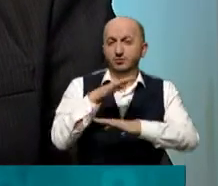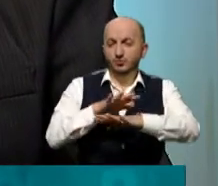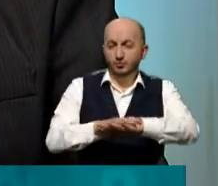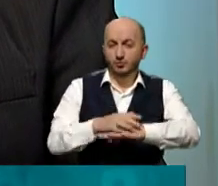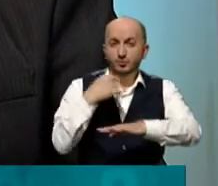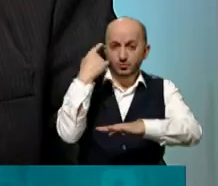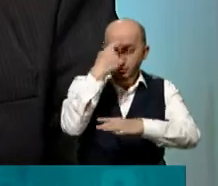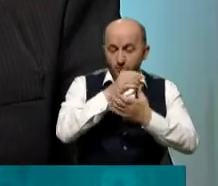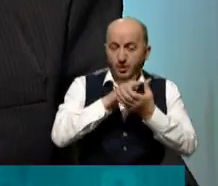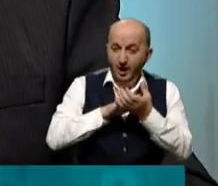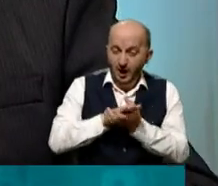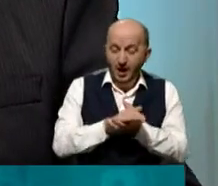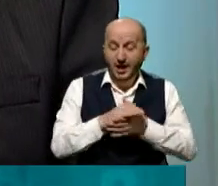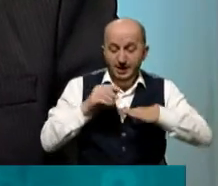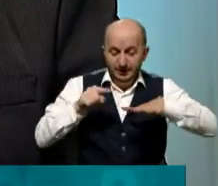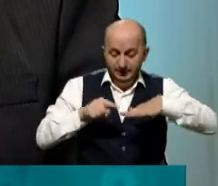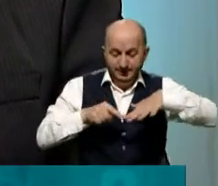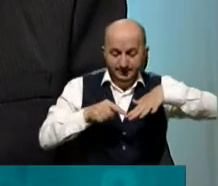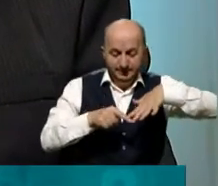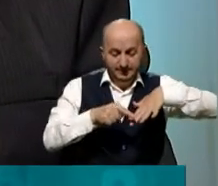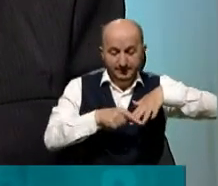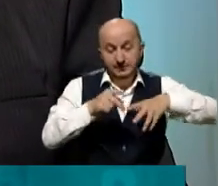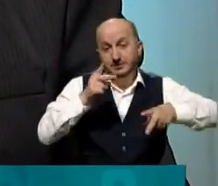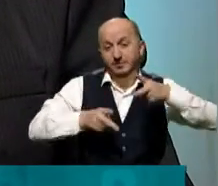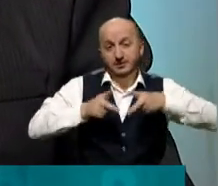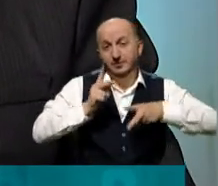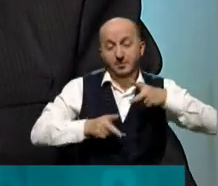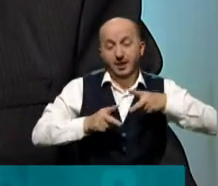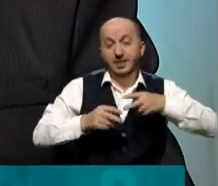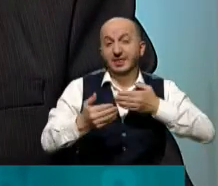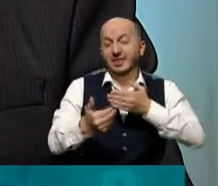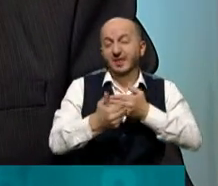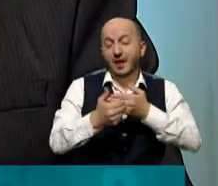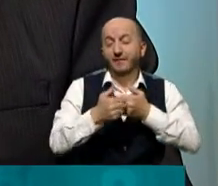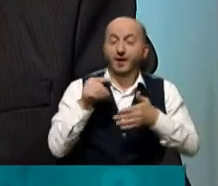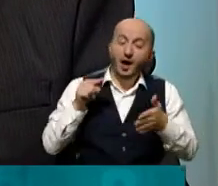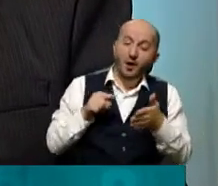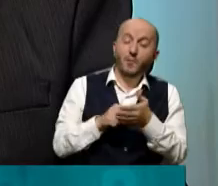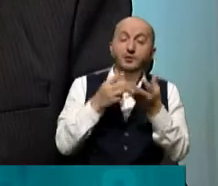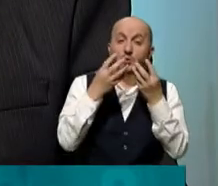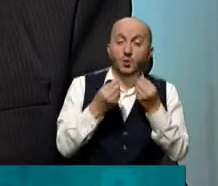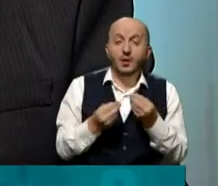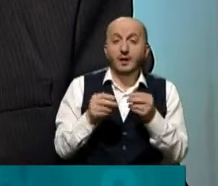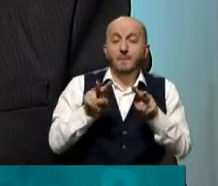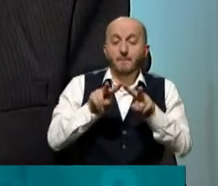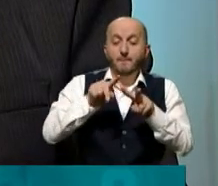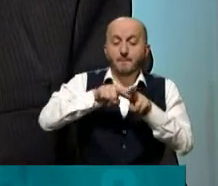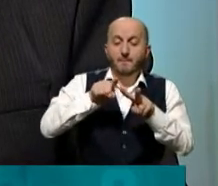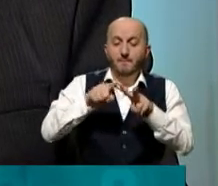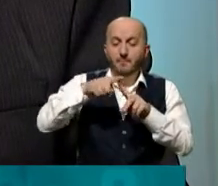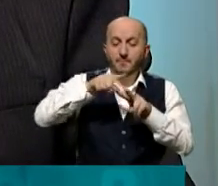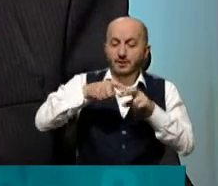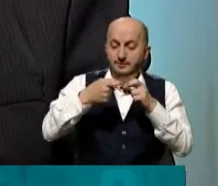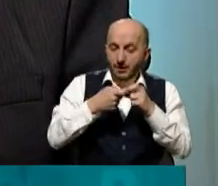gerek ayaklarımızda gerek el tırnaklarımızda zaman zaman tedavi amaçlı olarak işte mantardır veya sizin